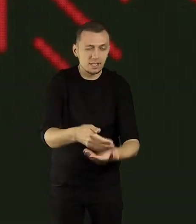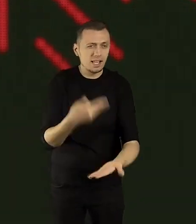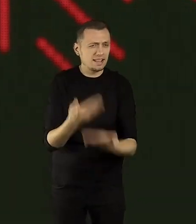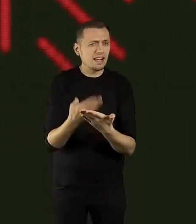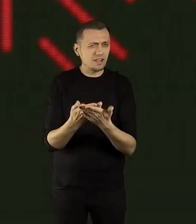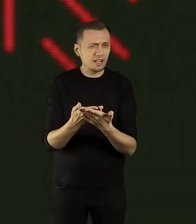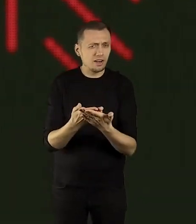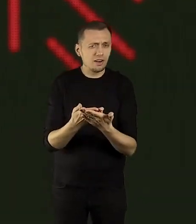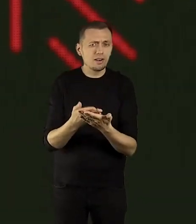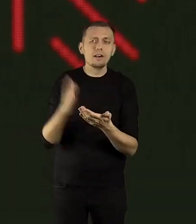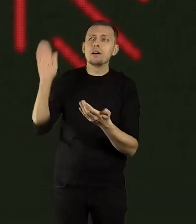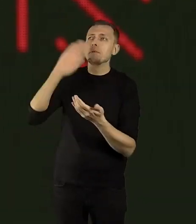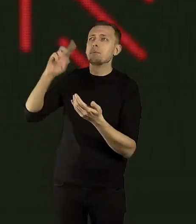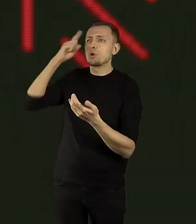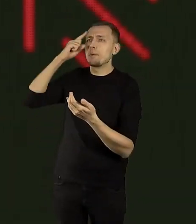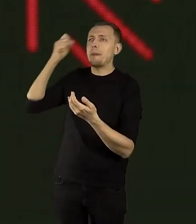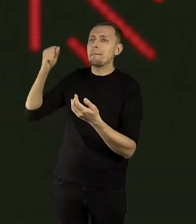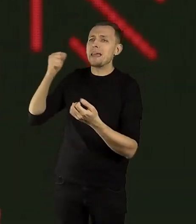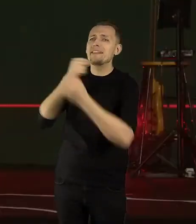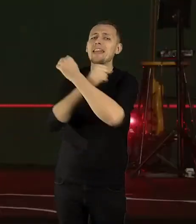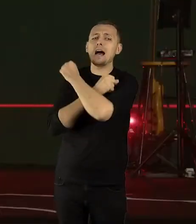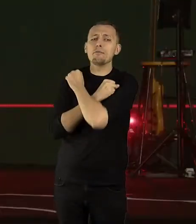wiecie, że Bóg pamięta o tym, żeby zapomnieć?